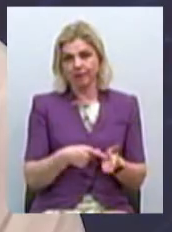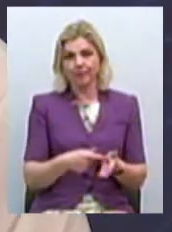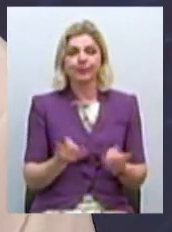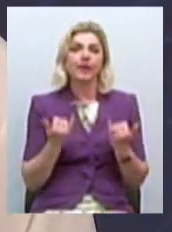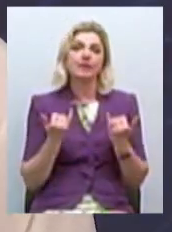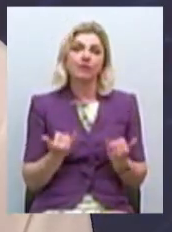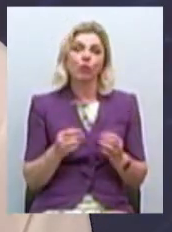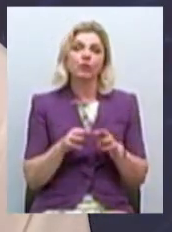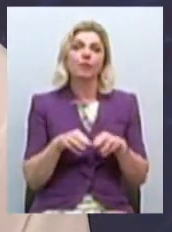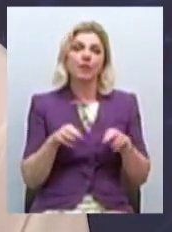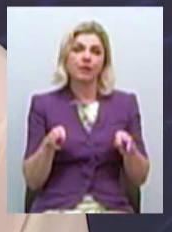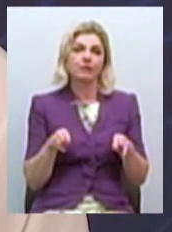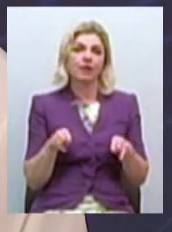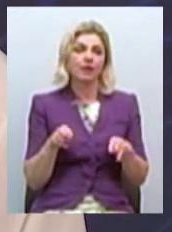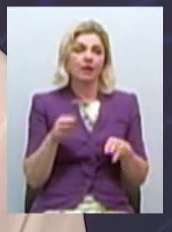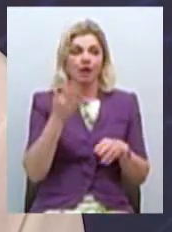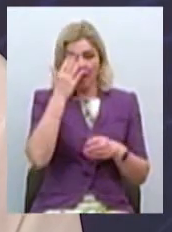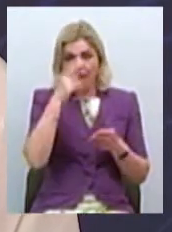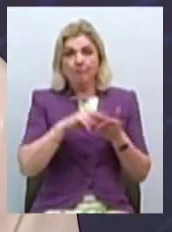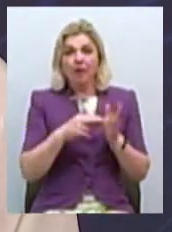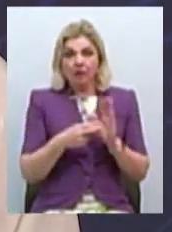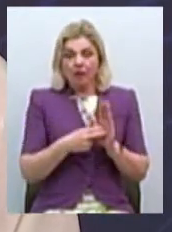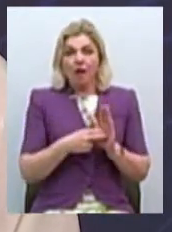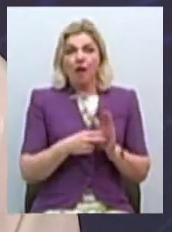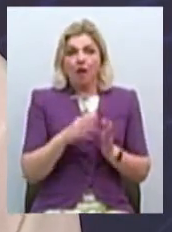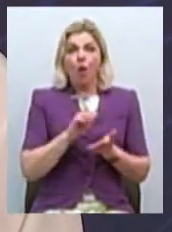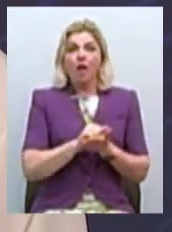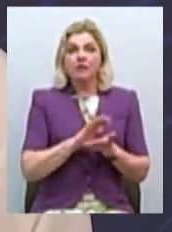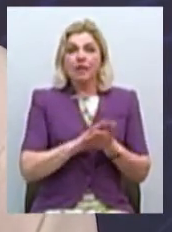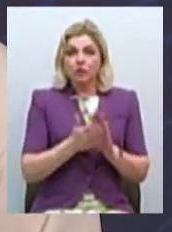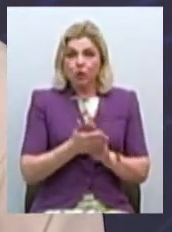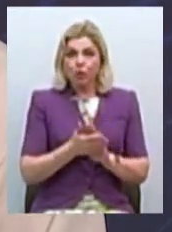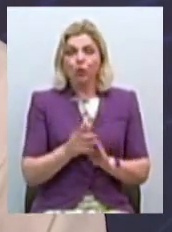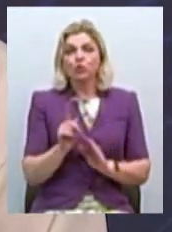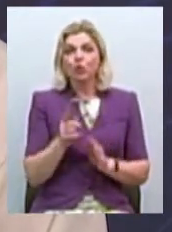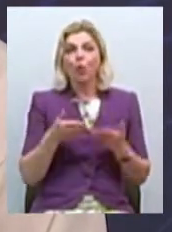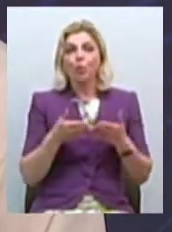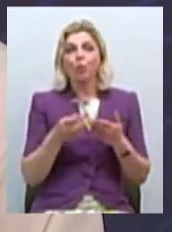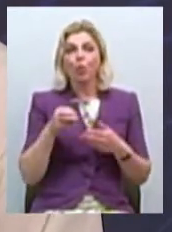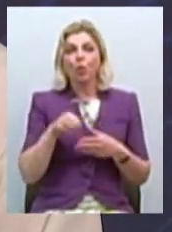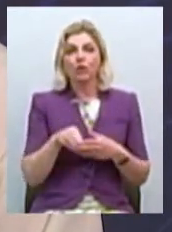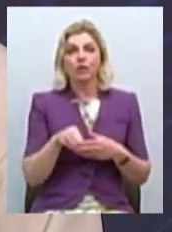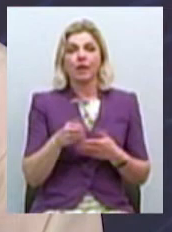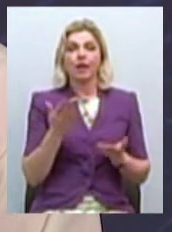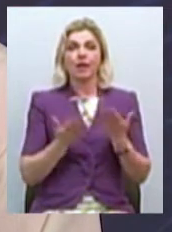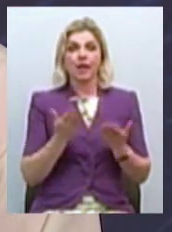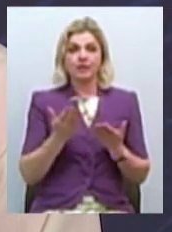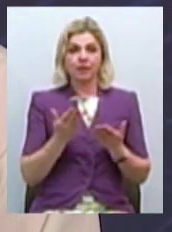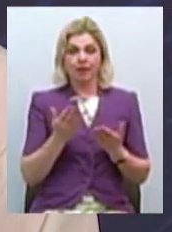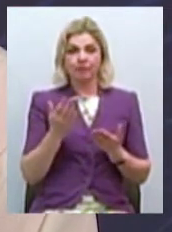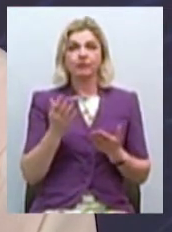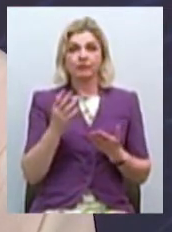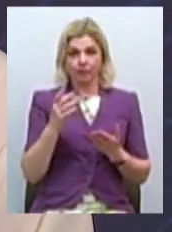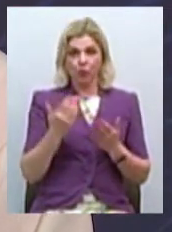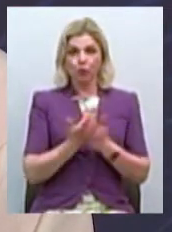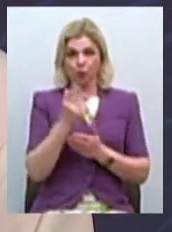министерство, предполагая концессию, предлагает, что порт, если концессионер возьмет порт